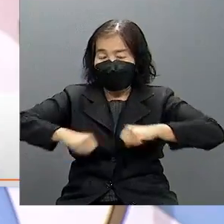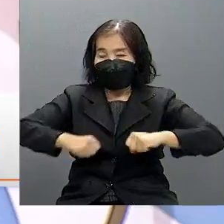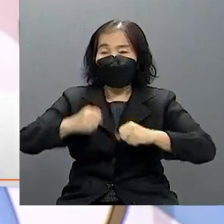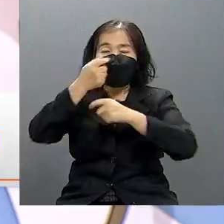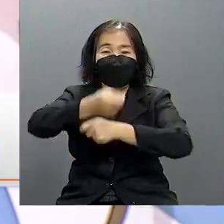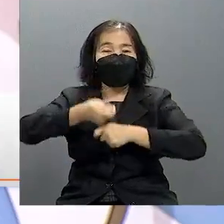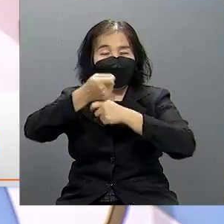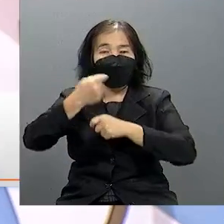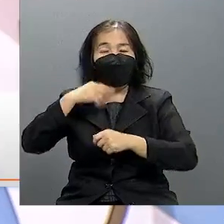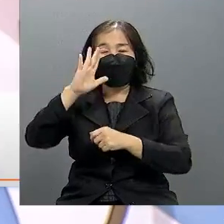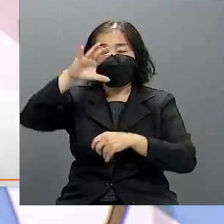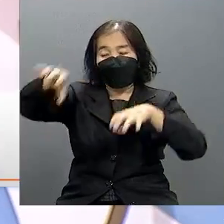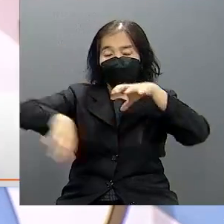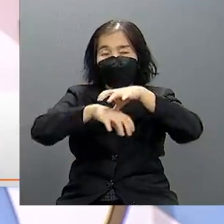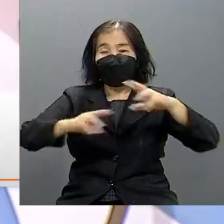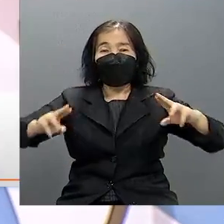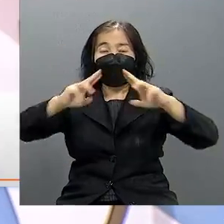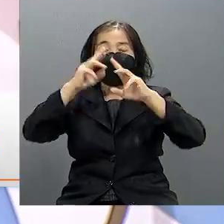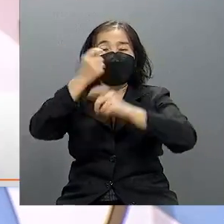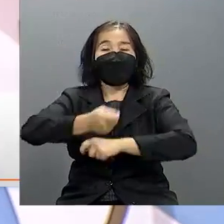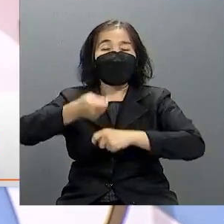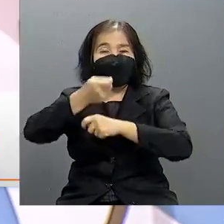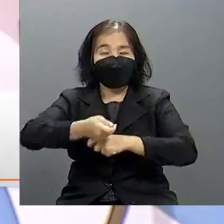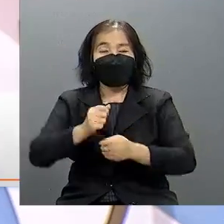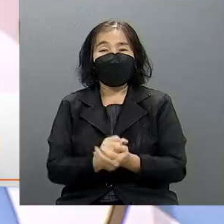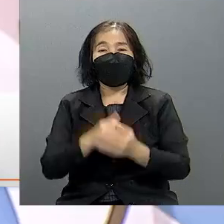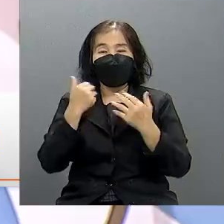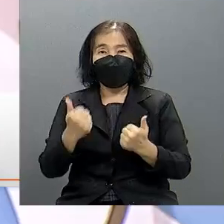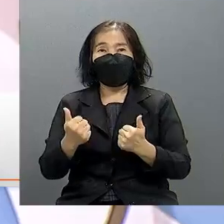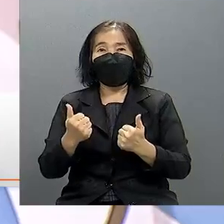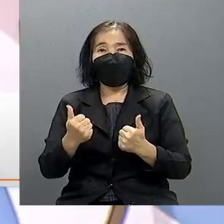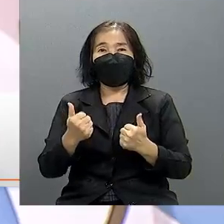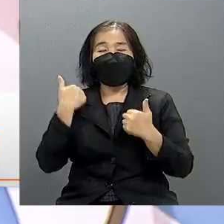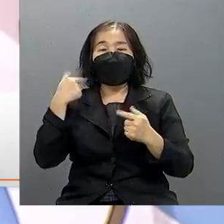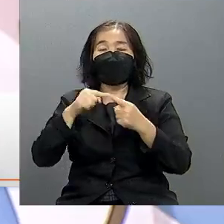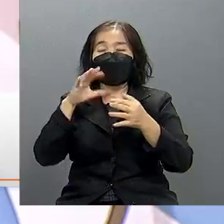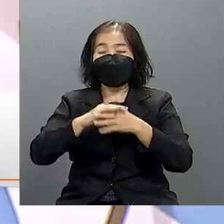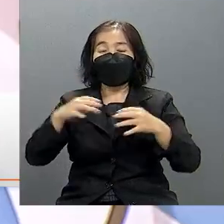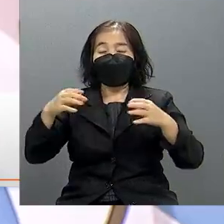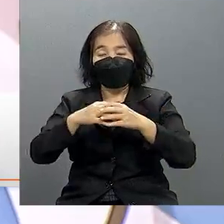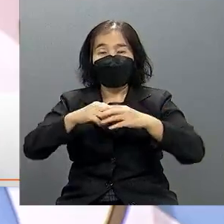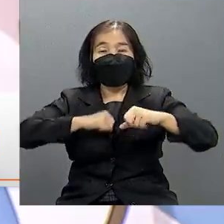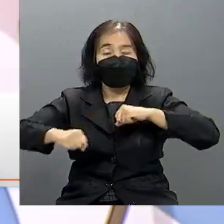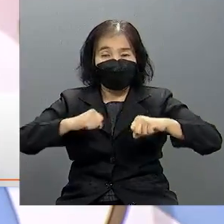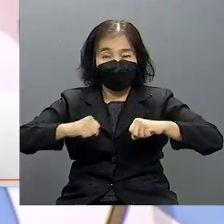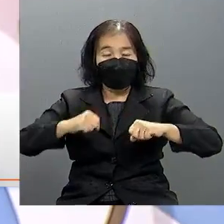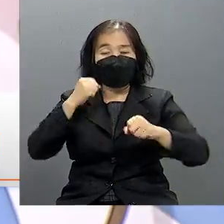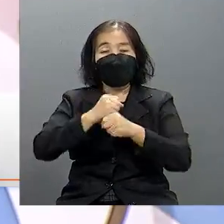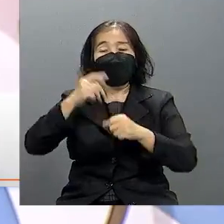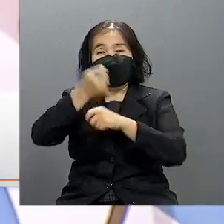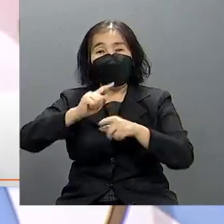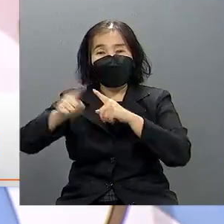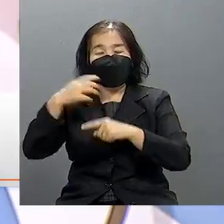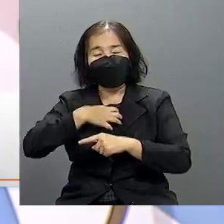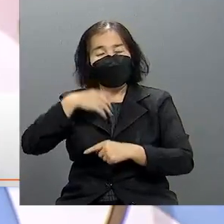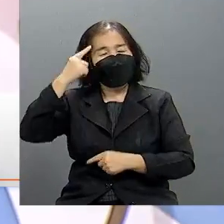ษตรกระทรวงเกษตรและสหกรณ์นะคะซึ่งบอกว่า Young Smart Farmer เนี่ยค่ะเขามีความตั้งใจที่จะให้พัฒนาความรู้นะคะ